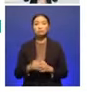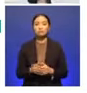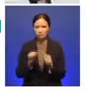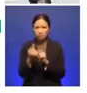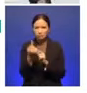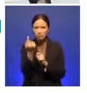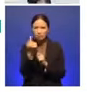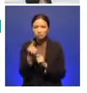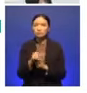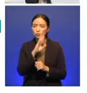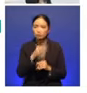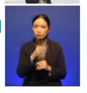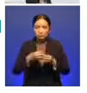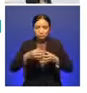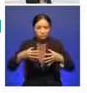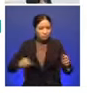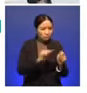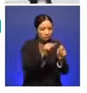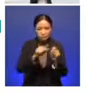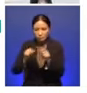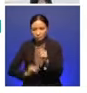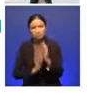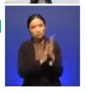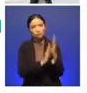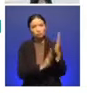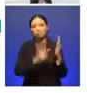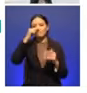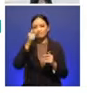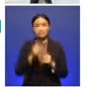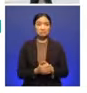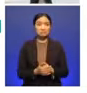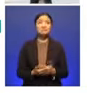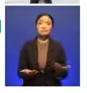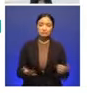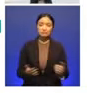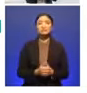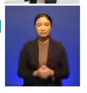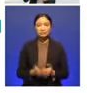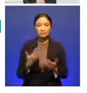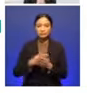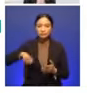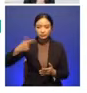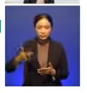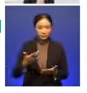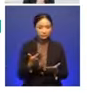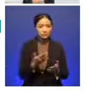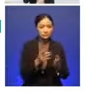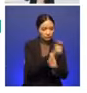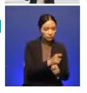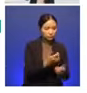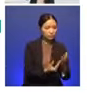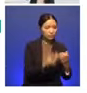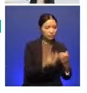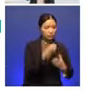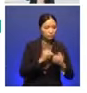อไปไอ้แกประหว่างราคาที่ผู้บริโภคจ่ายกับราคาที่เกษตรกรได้รับมันก็จะแคบลงนี่คือศักยภาพที่จะทำได้